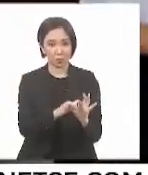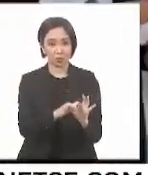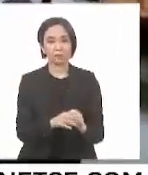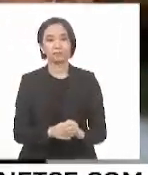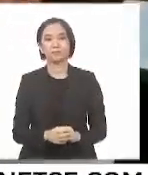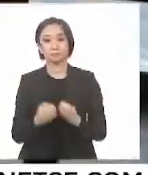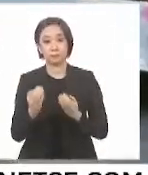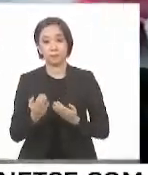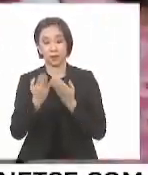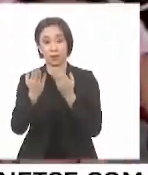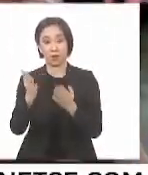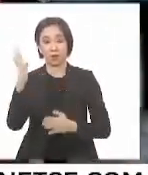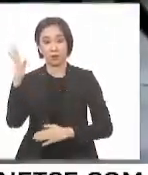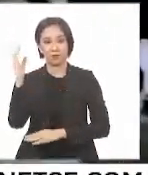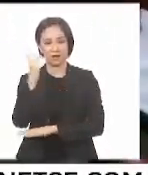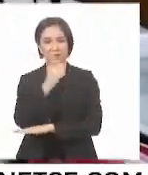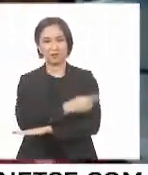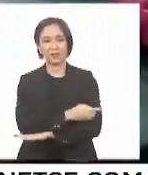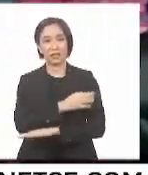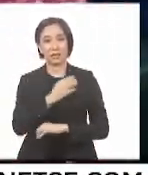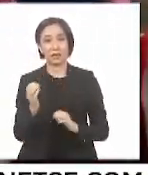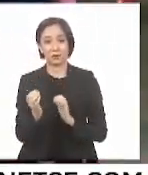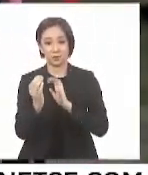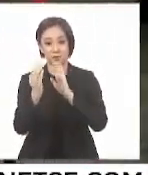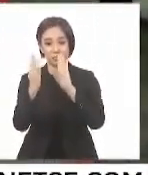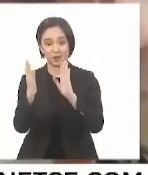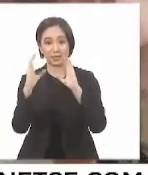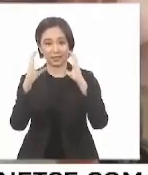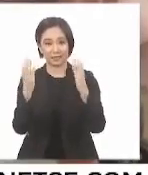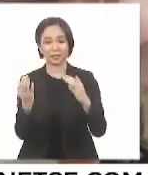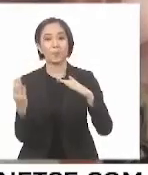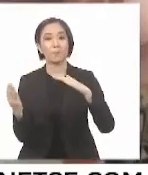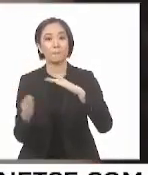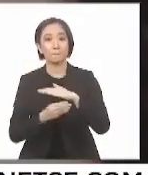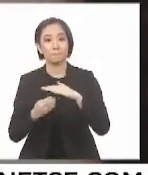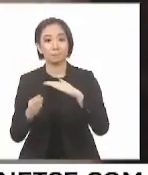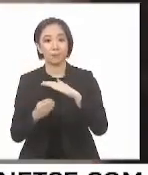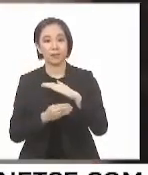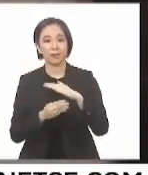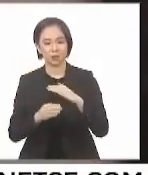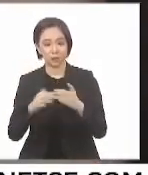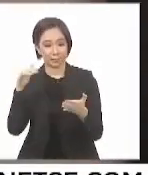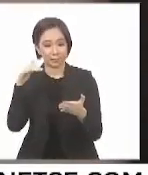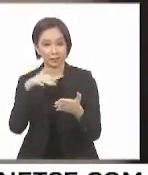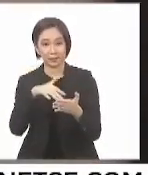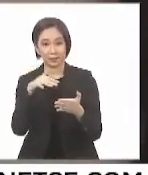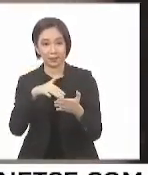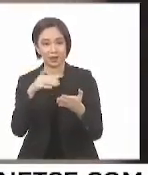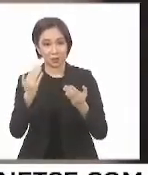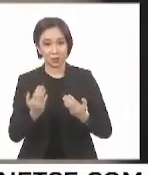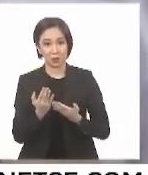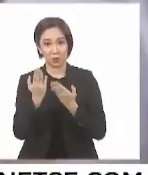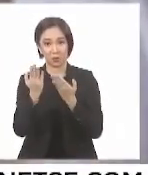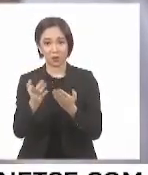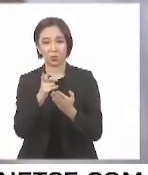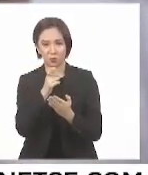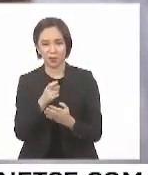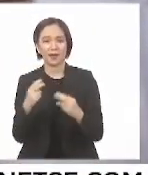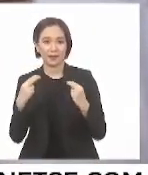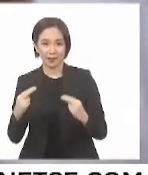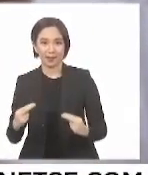rekomendasyon para sa limang araw na face-to-face classes ay ibinatay rin anya nila sa mga pag-aaral at rekomendasyon ng mga health